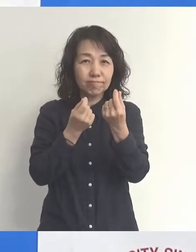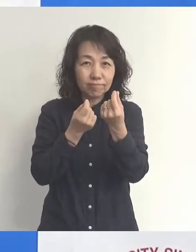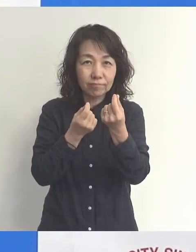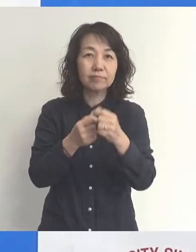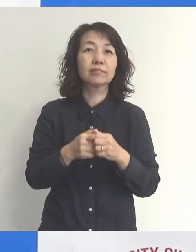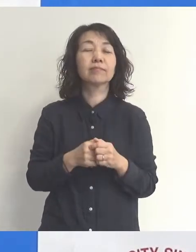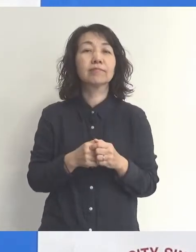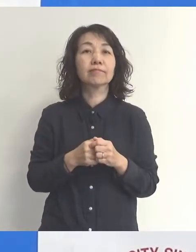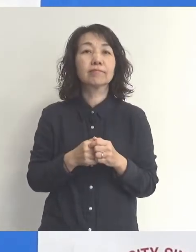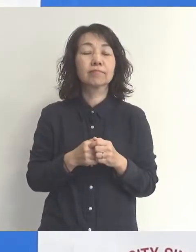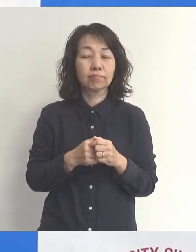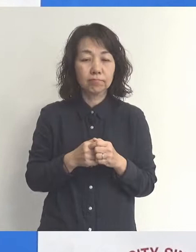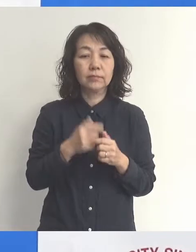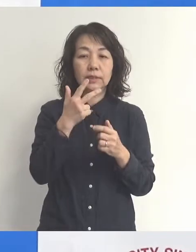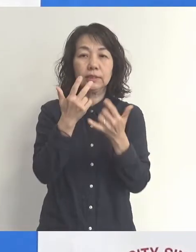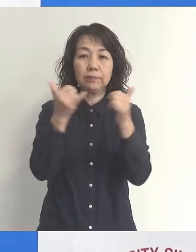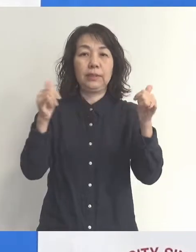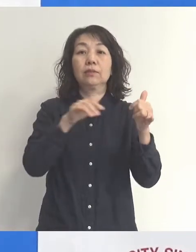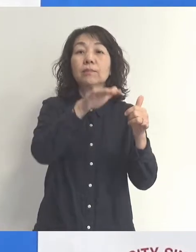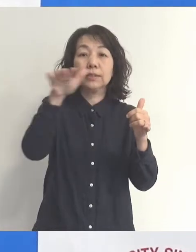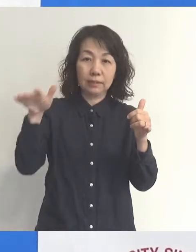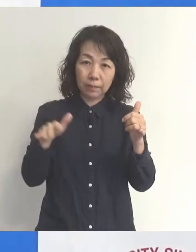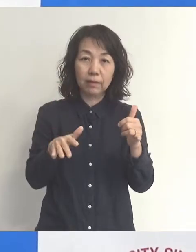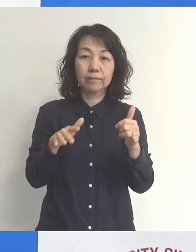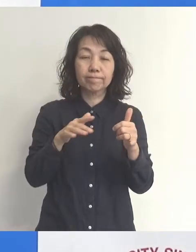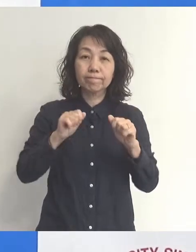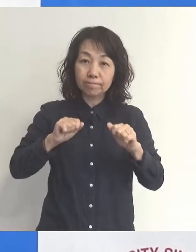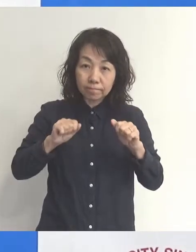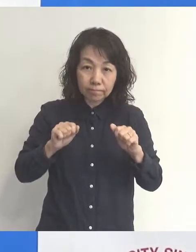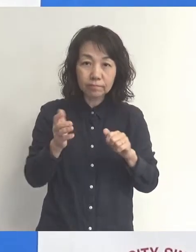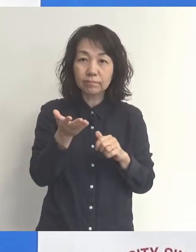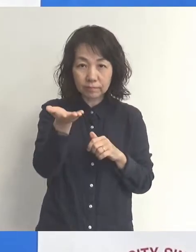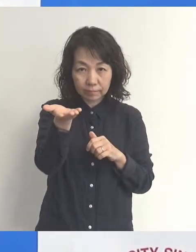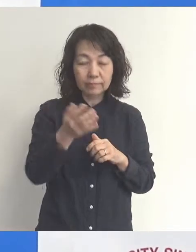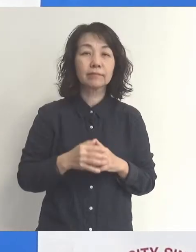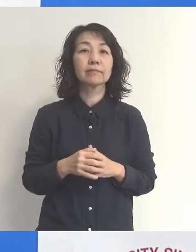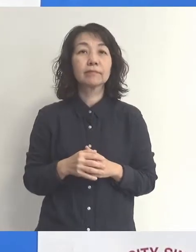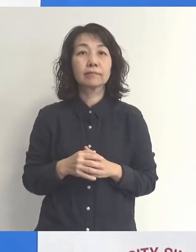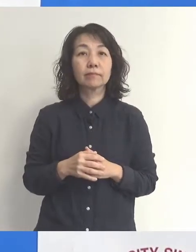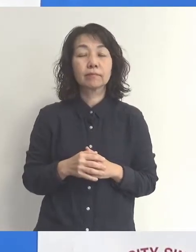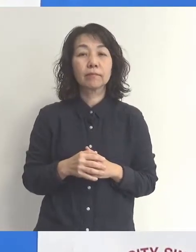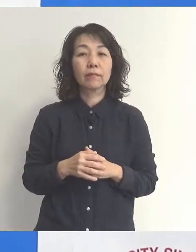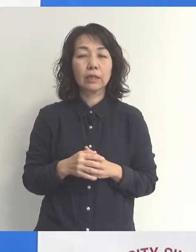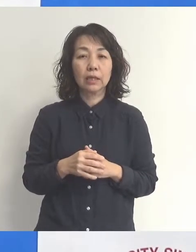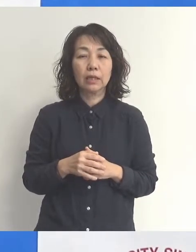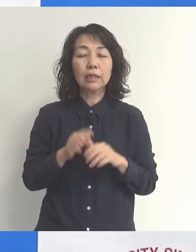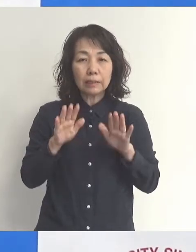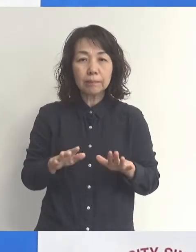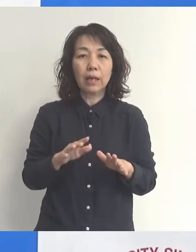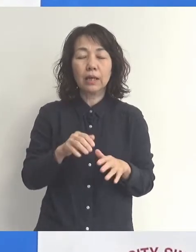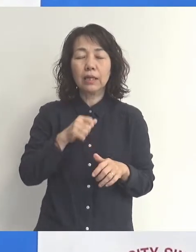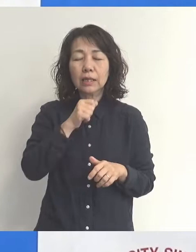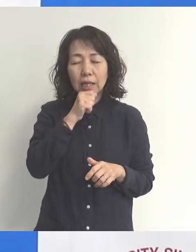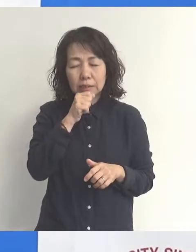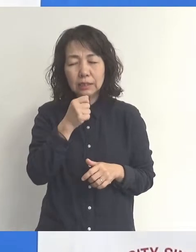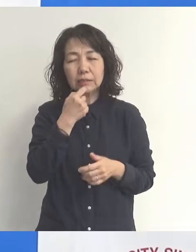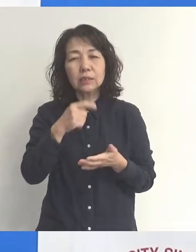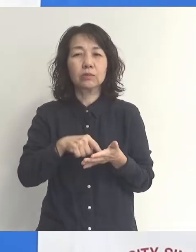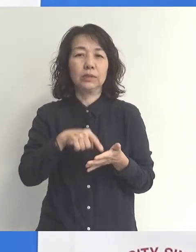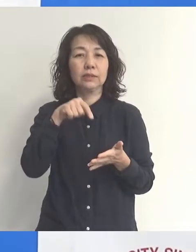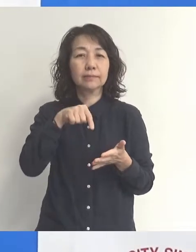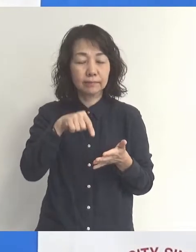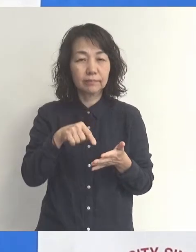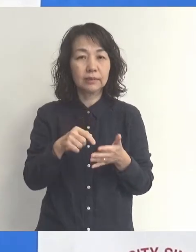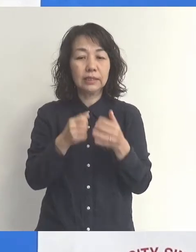。市民の皆様、いかがお過ごしでしょうか。風邪をひきやすい季節となる中、